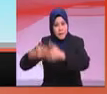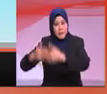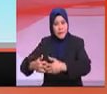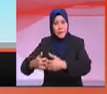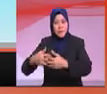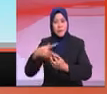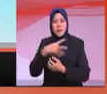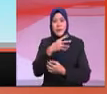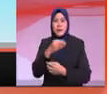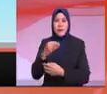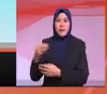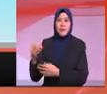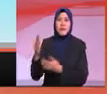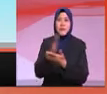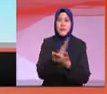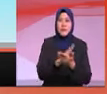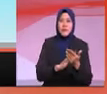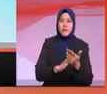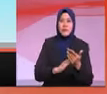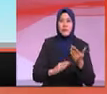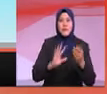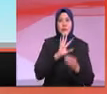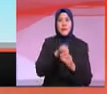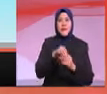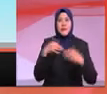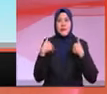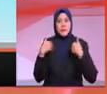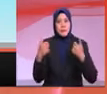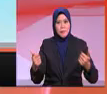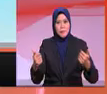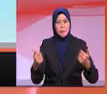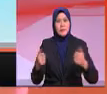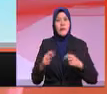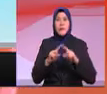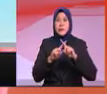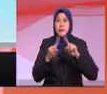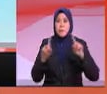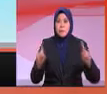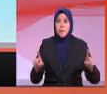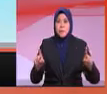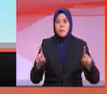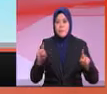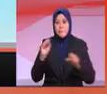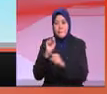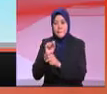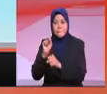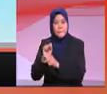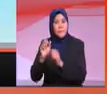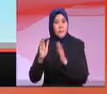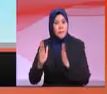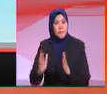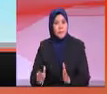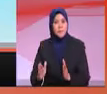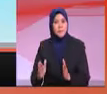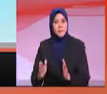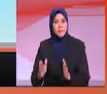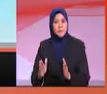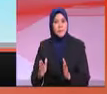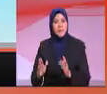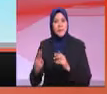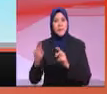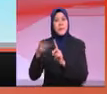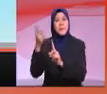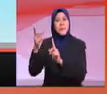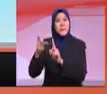juga sektor-sektor yang melibatkan kesihatan dan sebagainya. Tapi penduduk ataupun pekerja di negeri